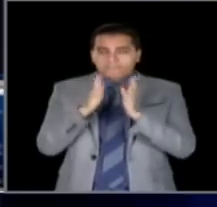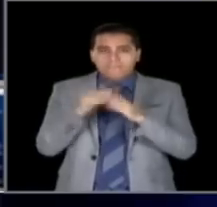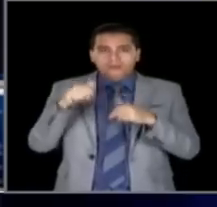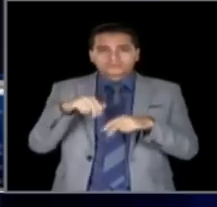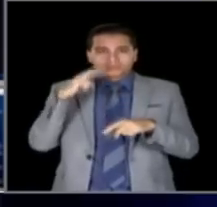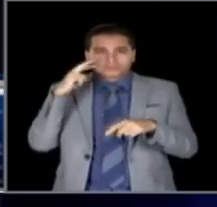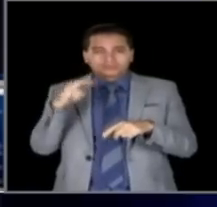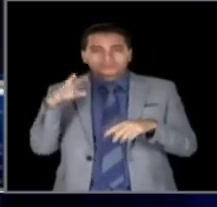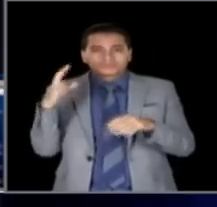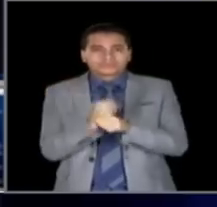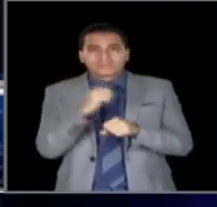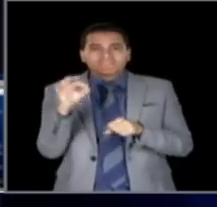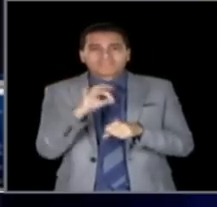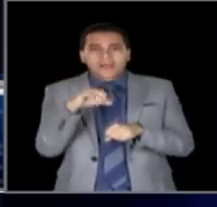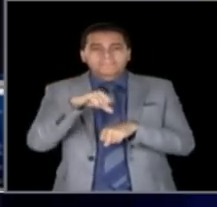إسلام جابر،